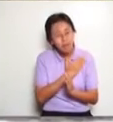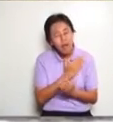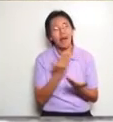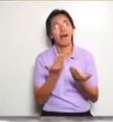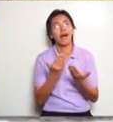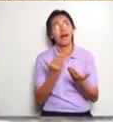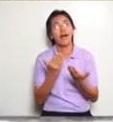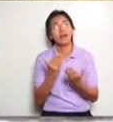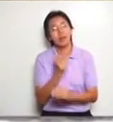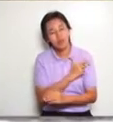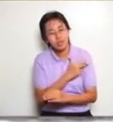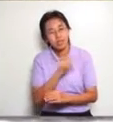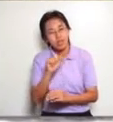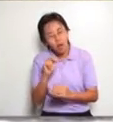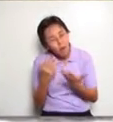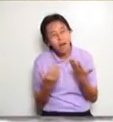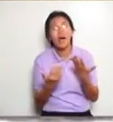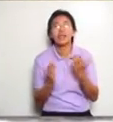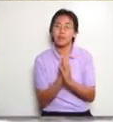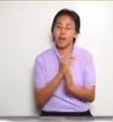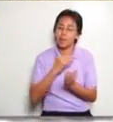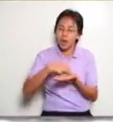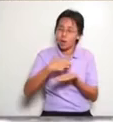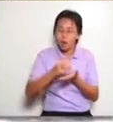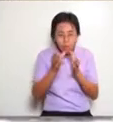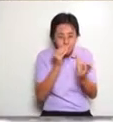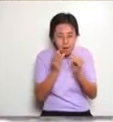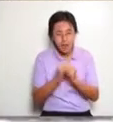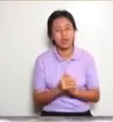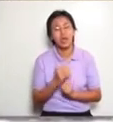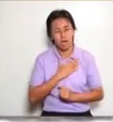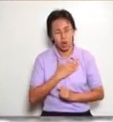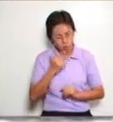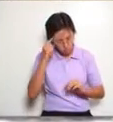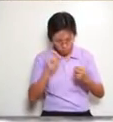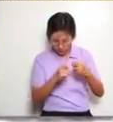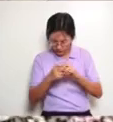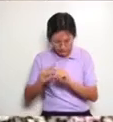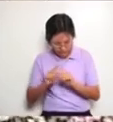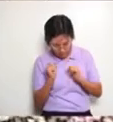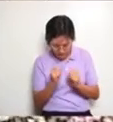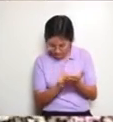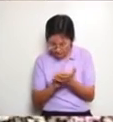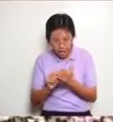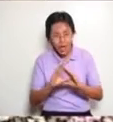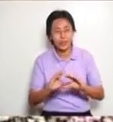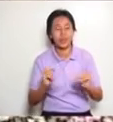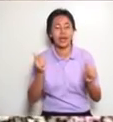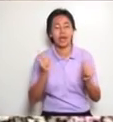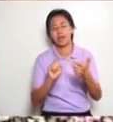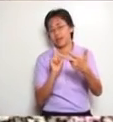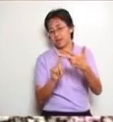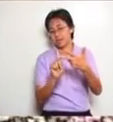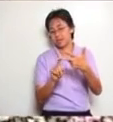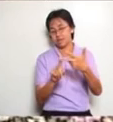ตกลงก็คือ อย่าเจอรอยล่วง ถารอยลวล่อย ใล้ตัวช่วยกันอุดแล้สุดท้ายละ